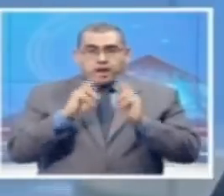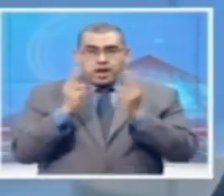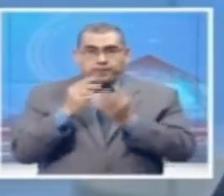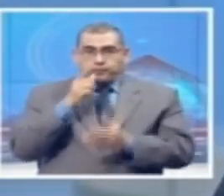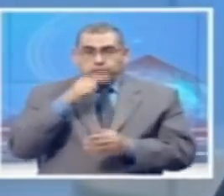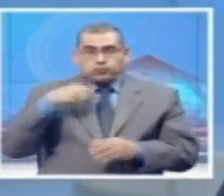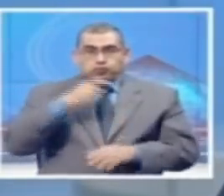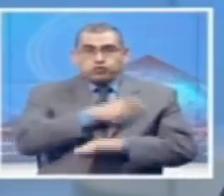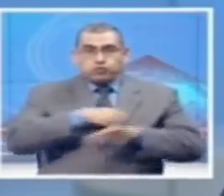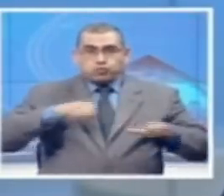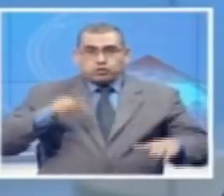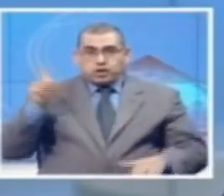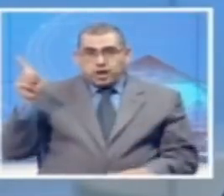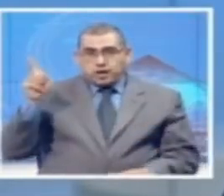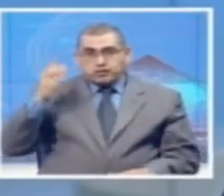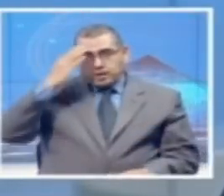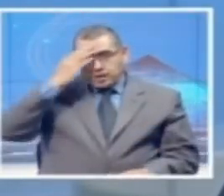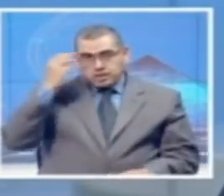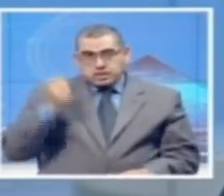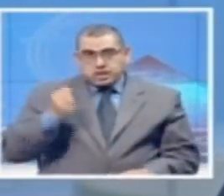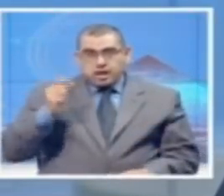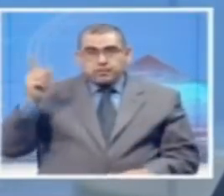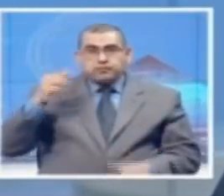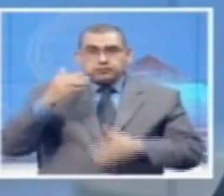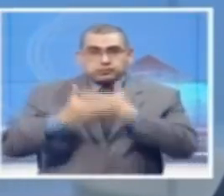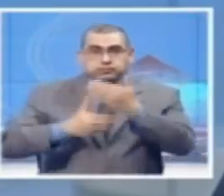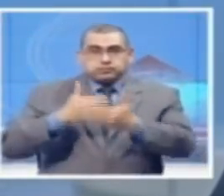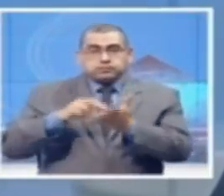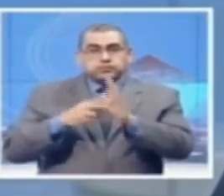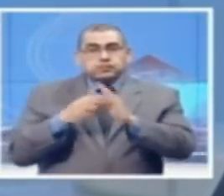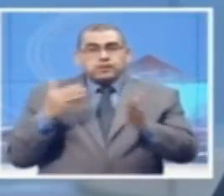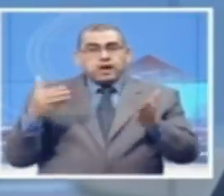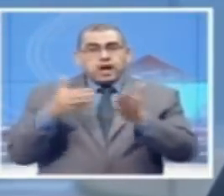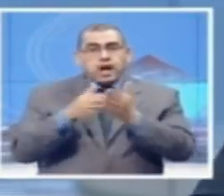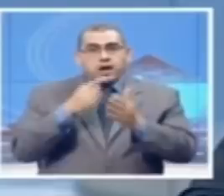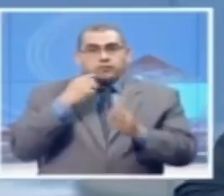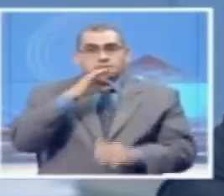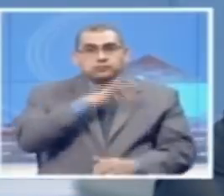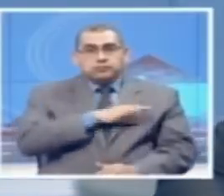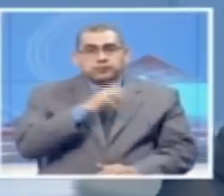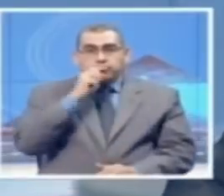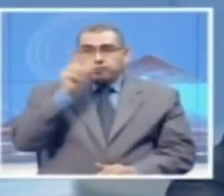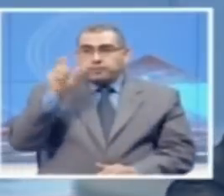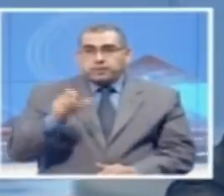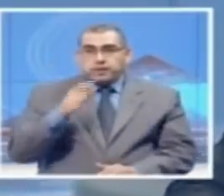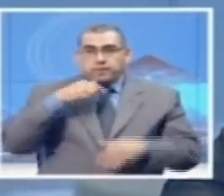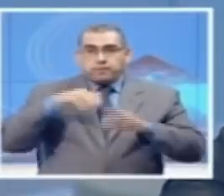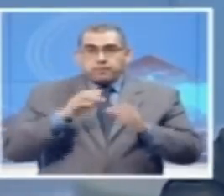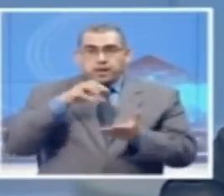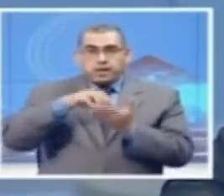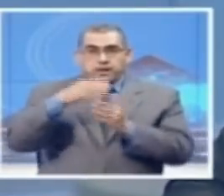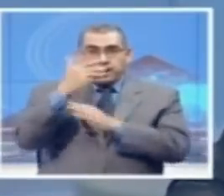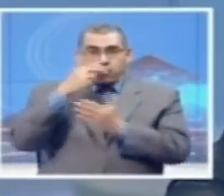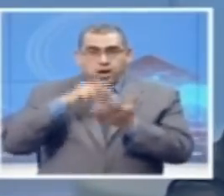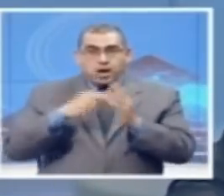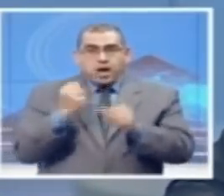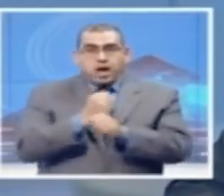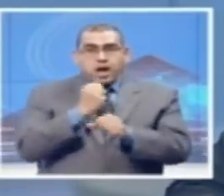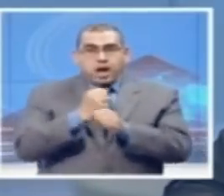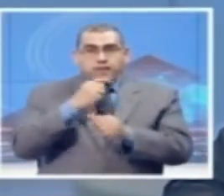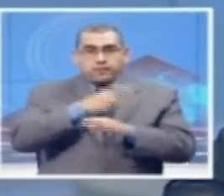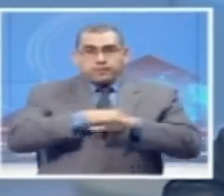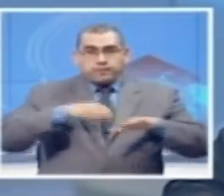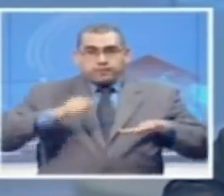سيادة المستشار، بعد التحية، إلى أي مدى سيسهم وجود العنصر النسائي في مجلس الدولة في تعزيز العمل